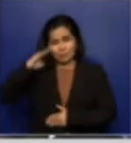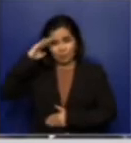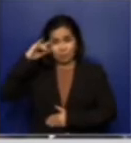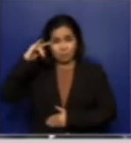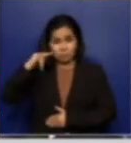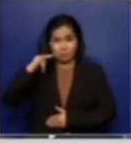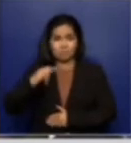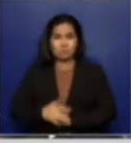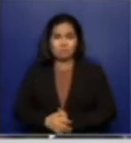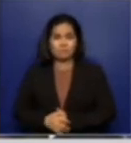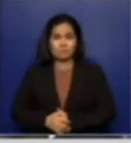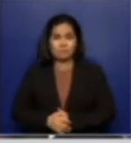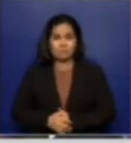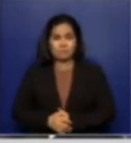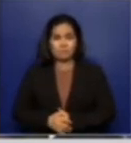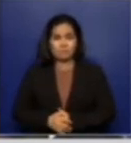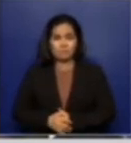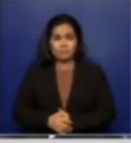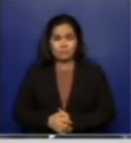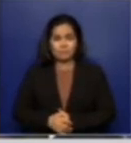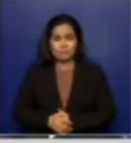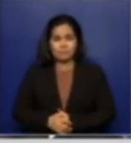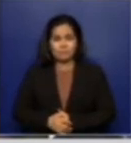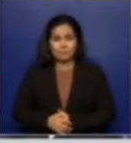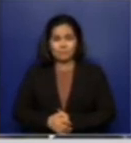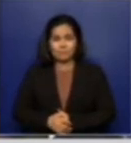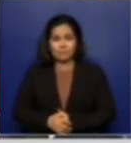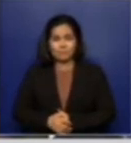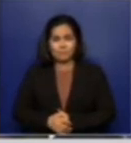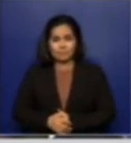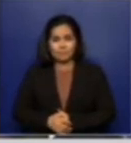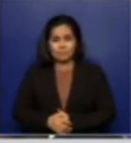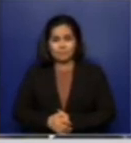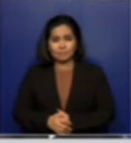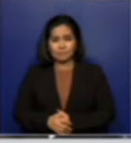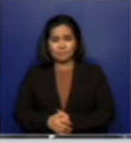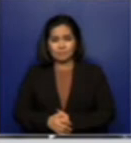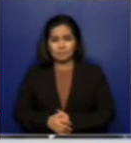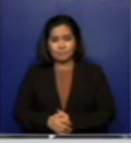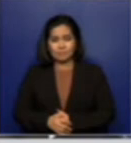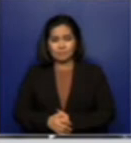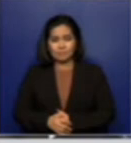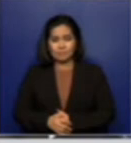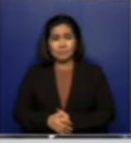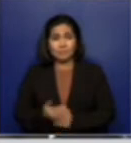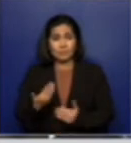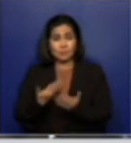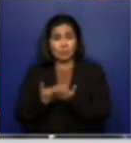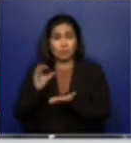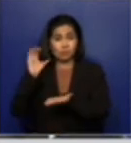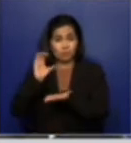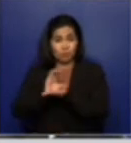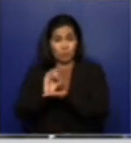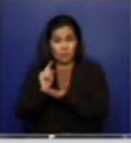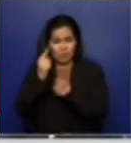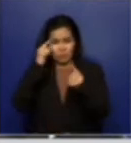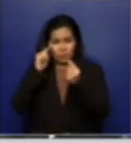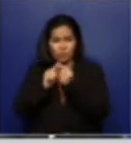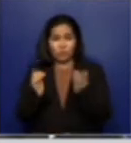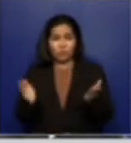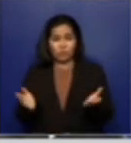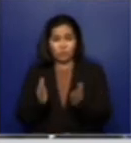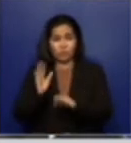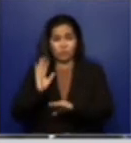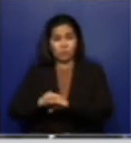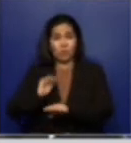ไปครับกองทัพอากาศเช่นเดียวกันตั้งวงเงินในการเสริมสร้างศักยภาพกองทัพเนี่